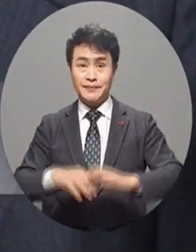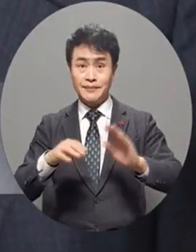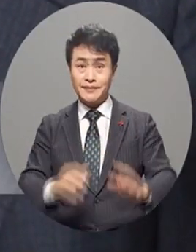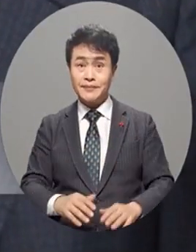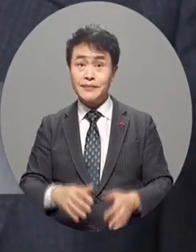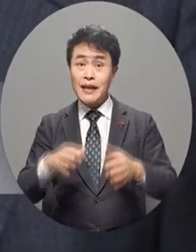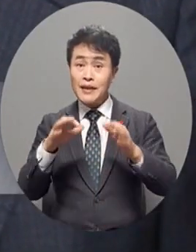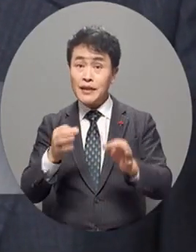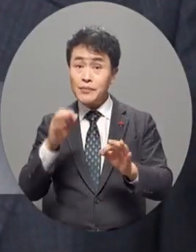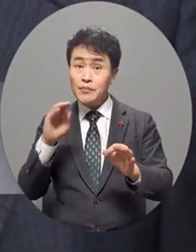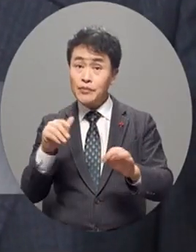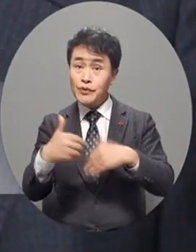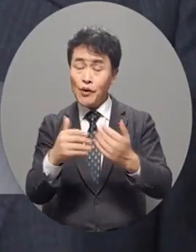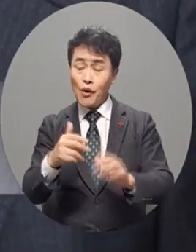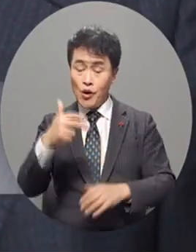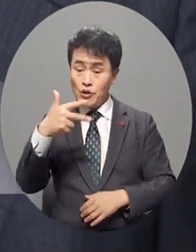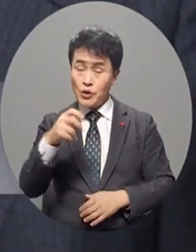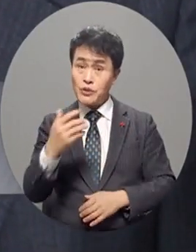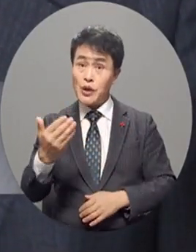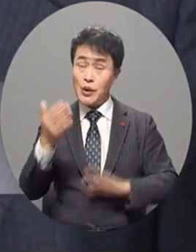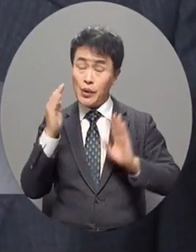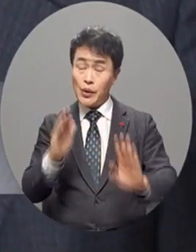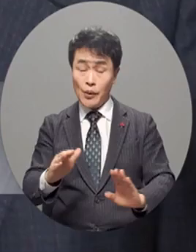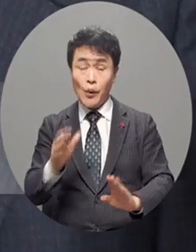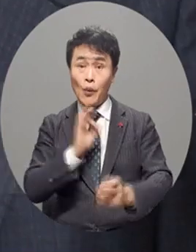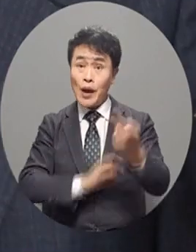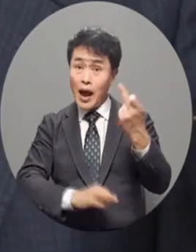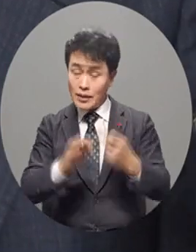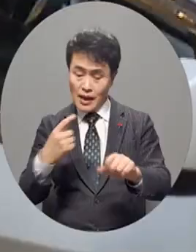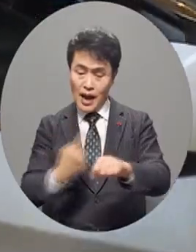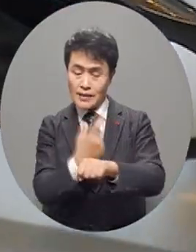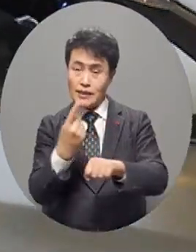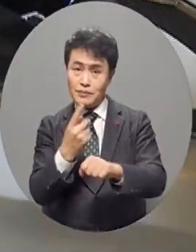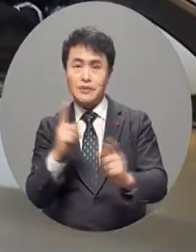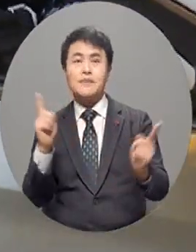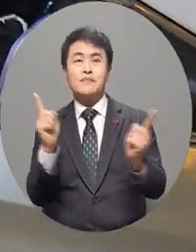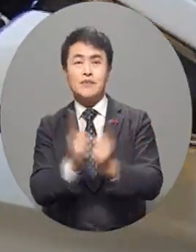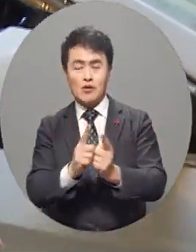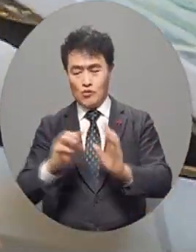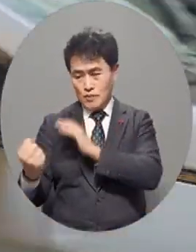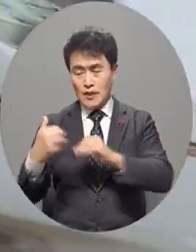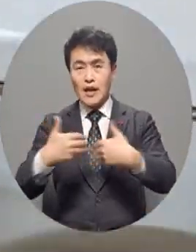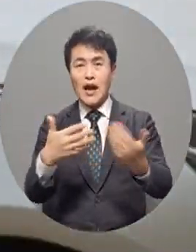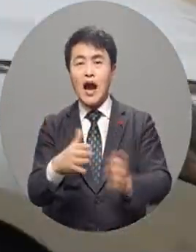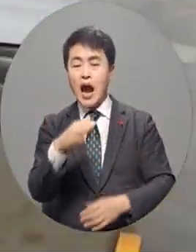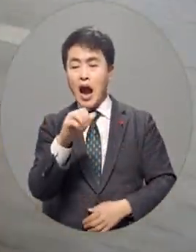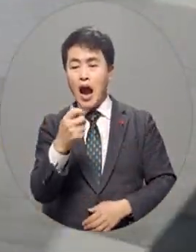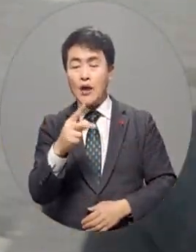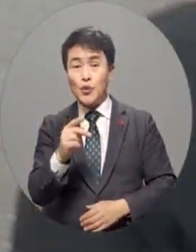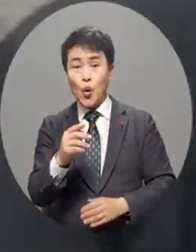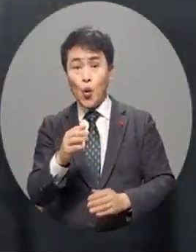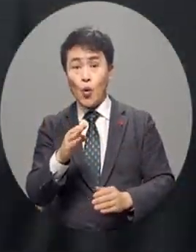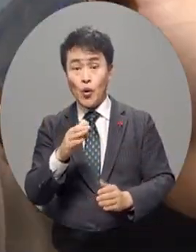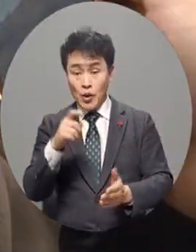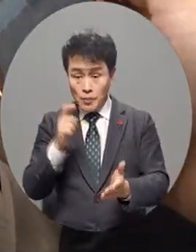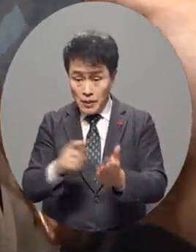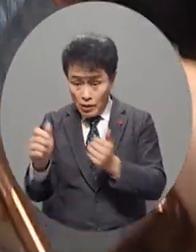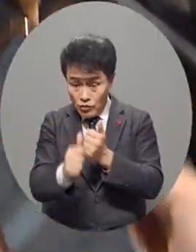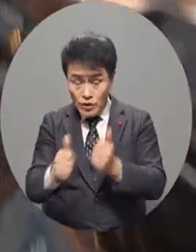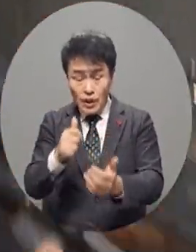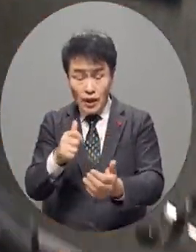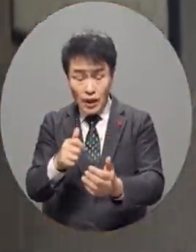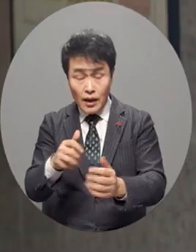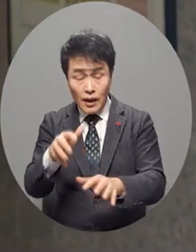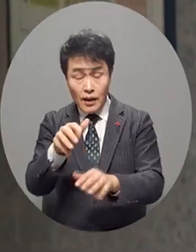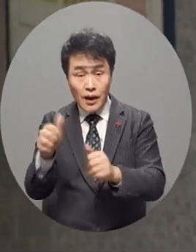김부겸, 정세균 두전 총리가 오늘 아침 1시간 반가량 만났습니다. 국민의힘 한동훈 비대위가 들어서는 상황에 맞서